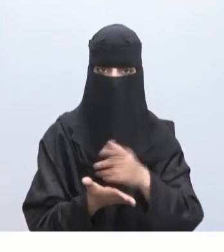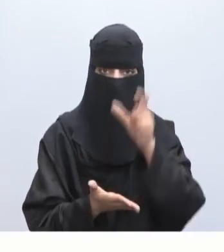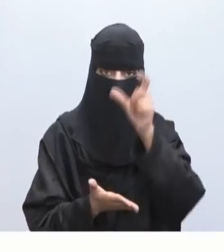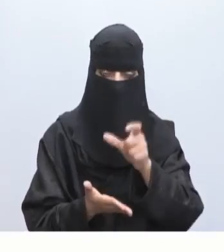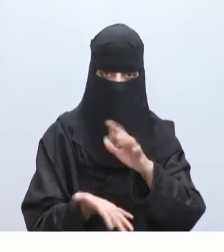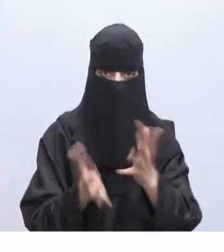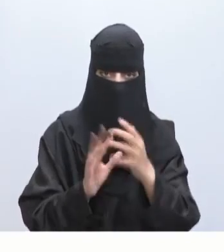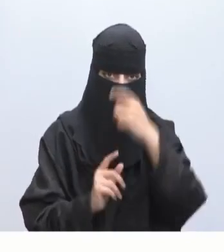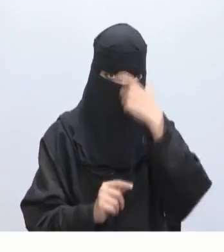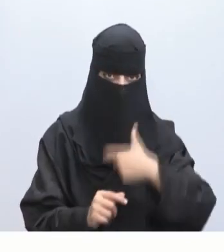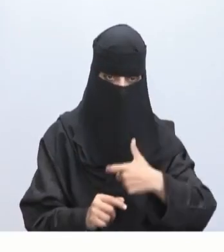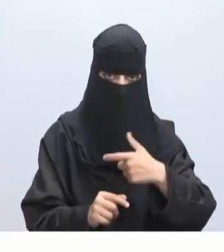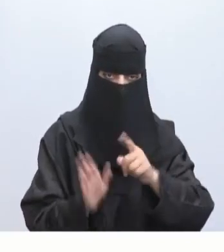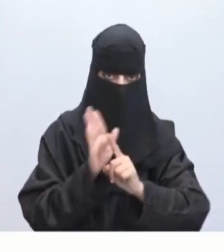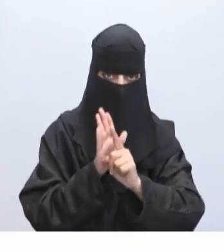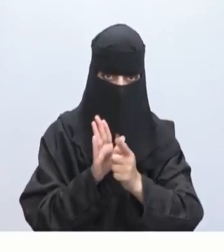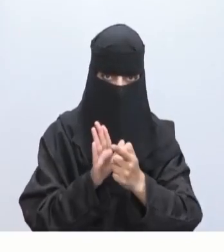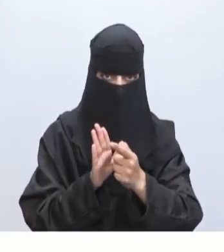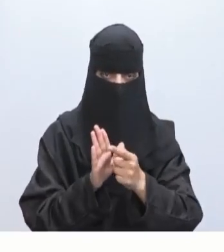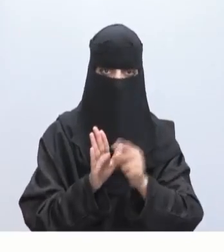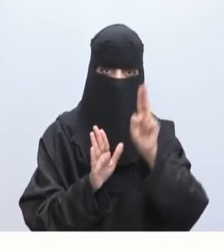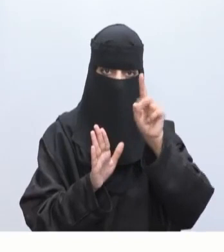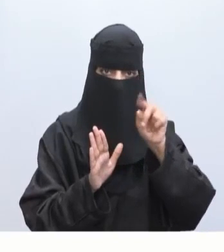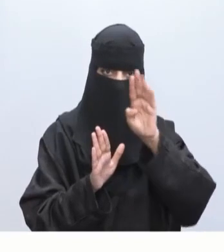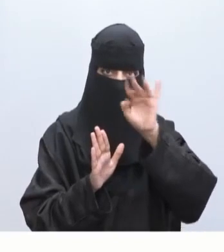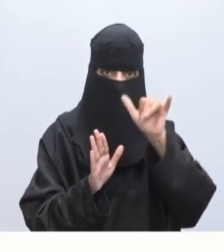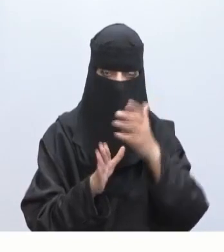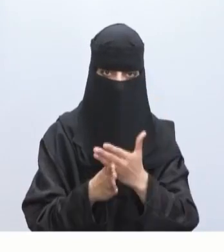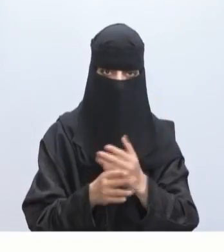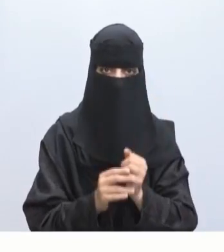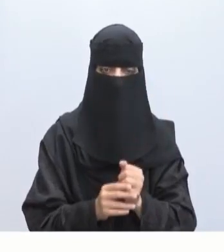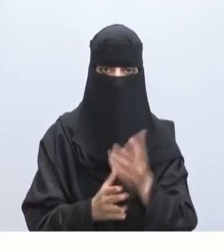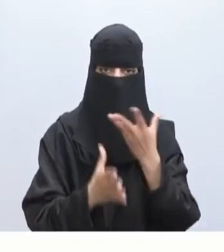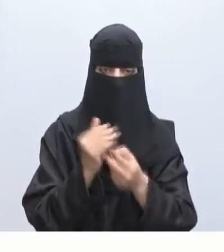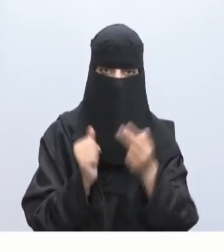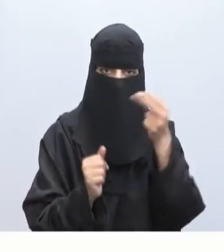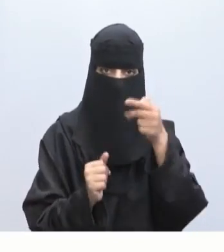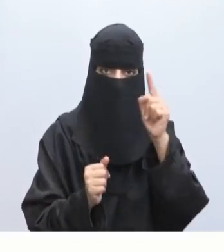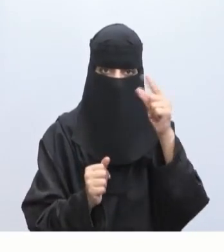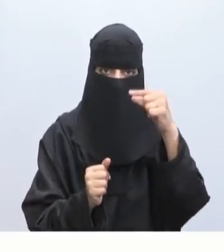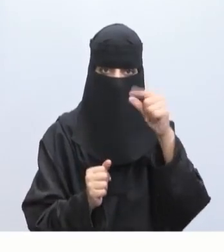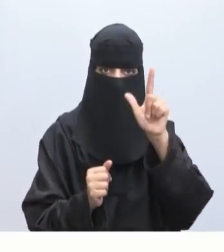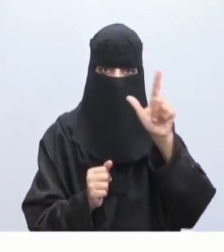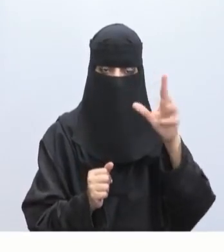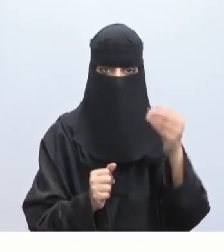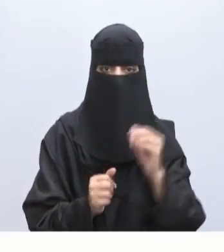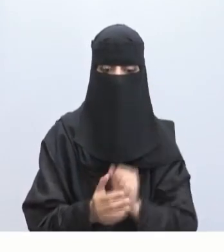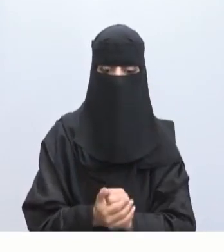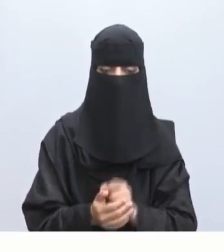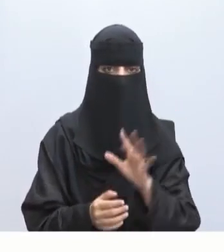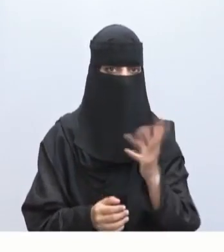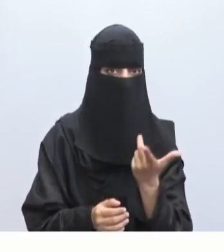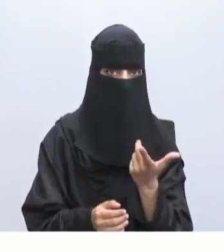صفات الامام تركي بن عبد الله ما